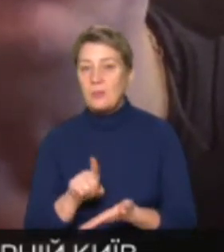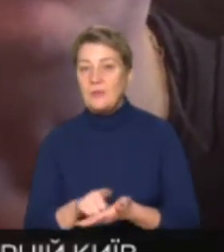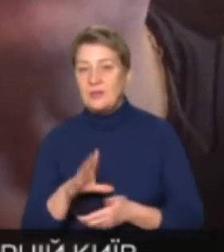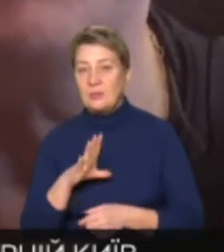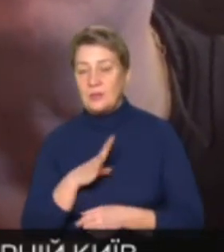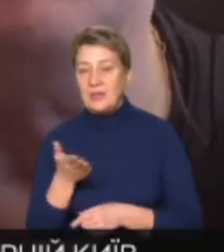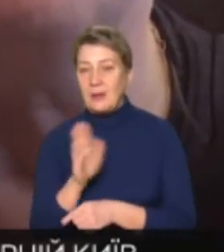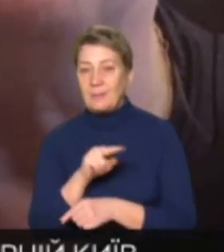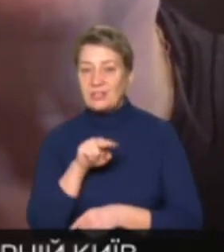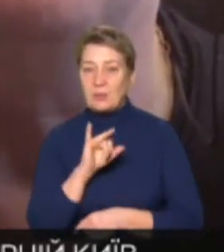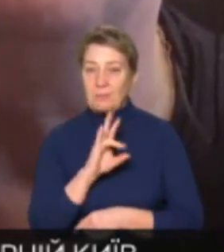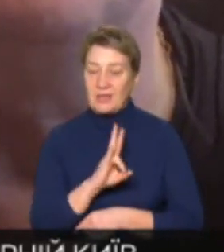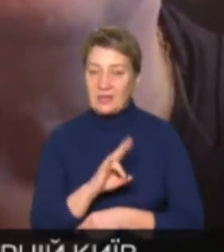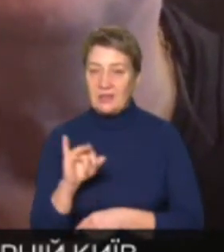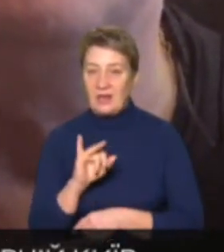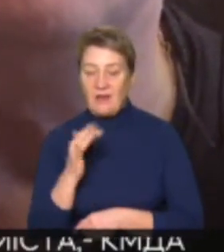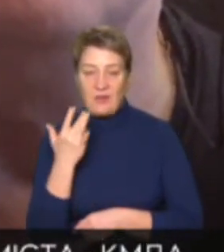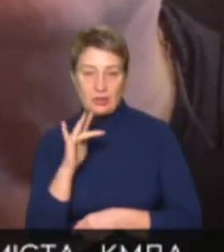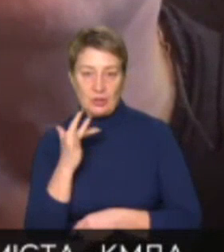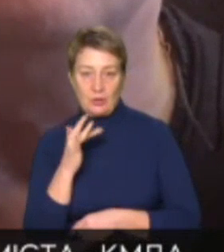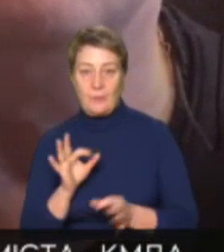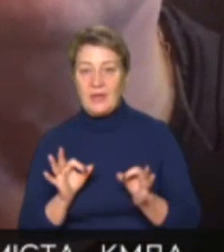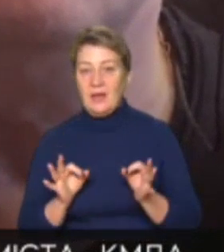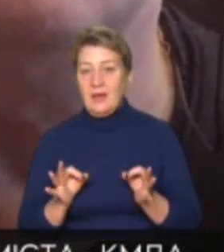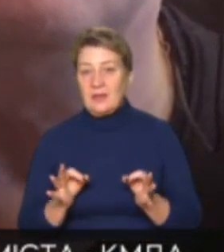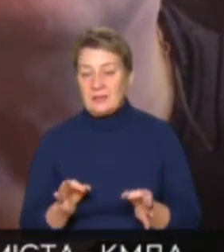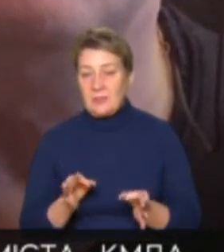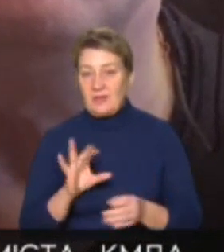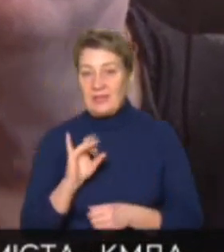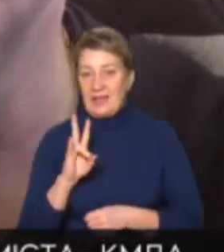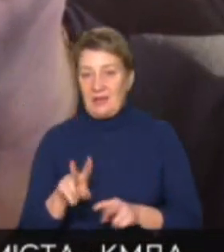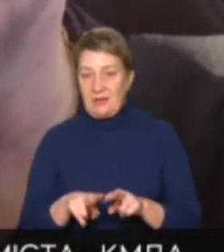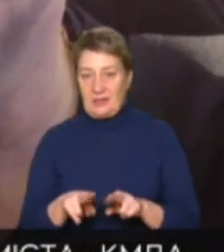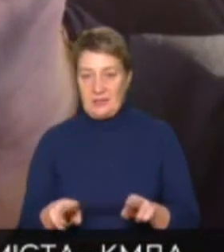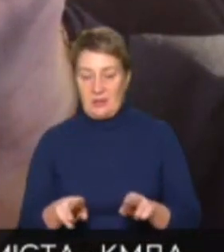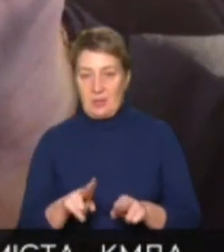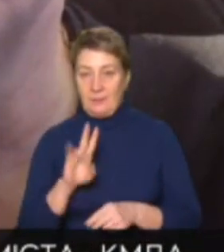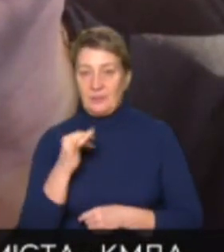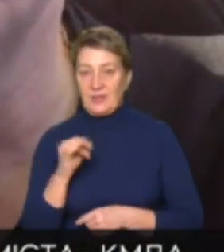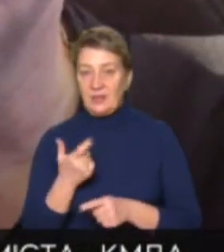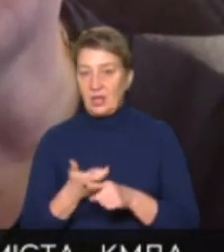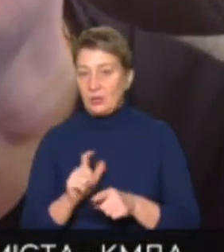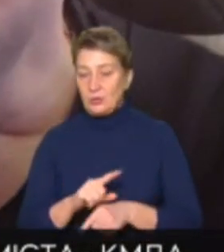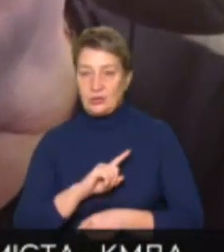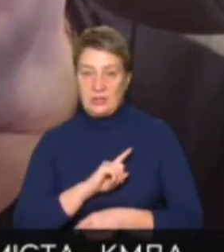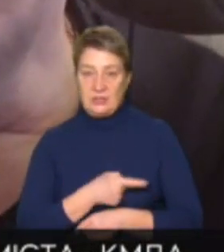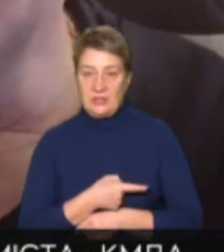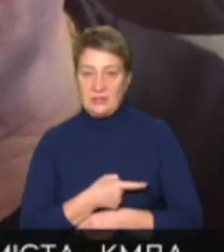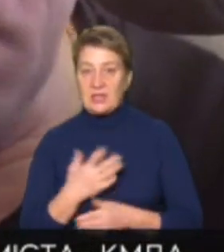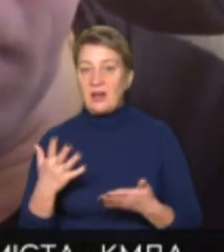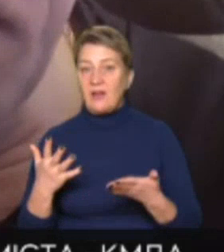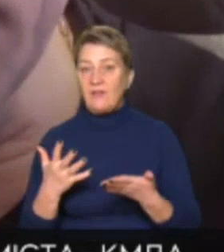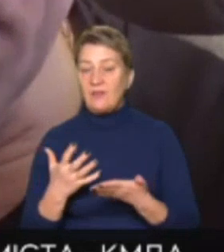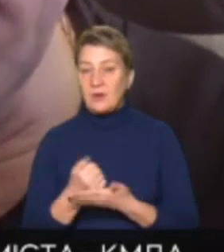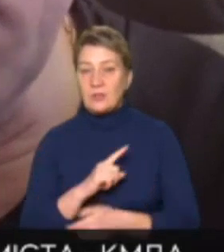і Вашингтоном. Ну, справді, в Ірані так само ж Китай дуже сильний. Виходить, що він сильний в